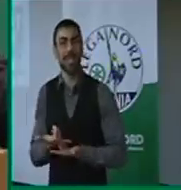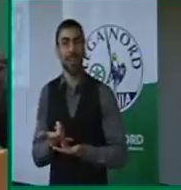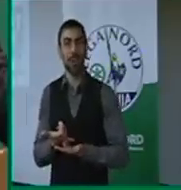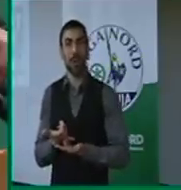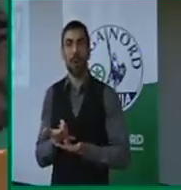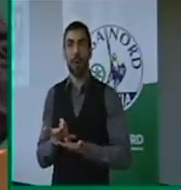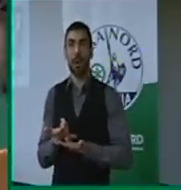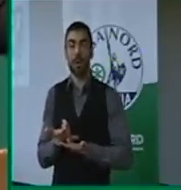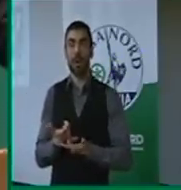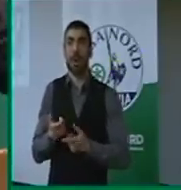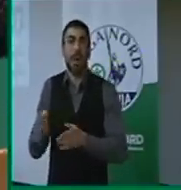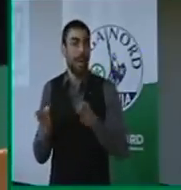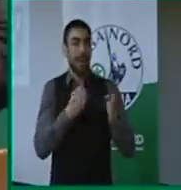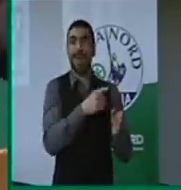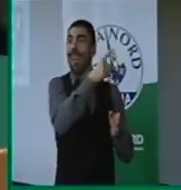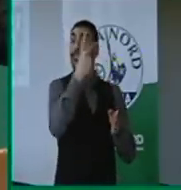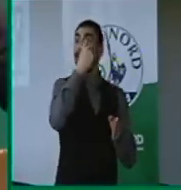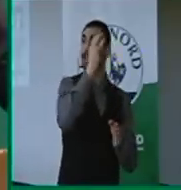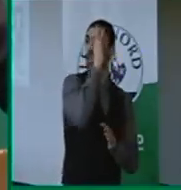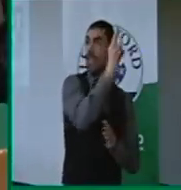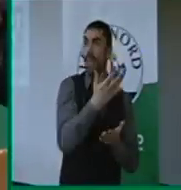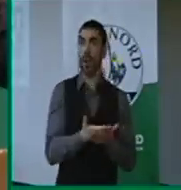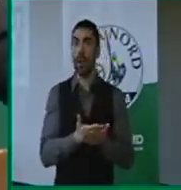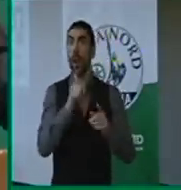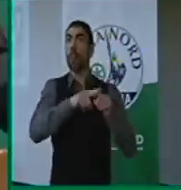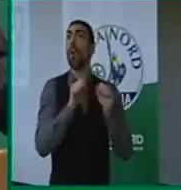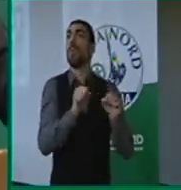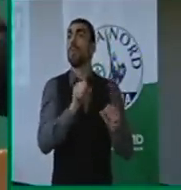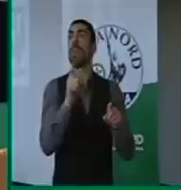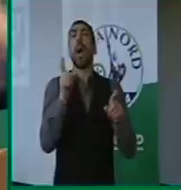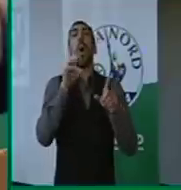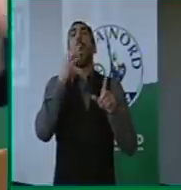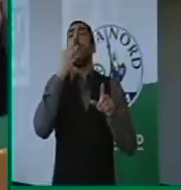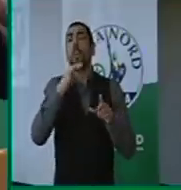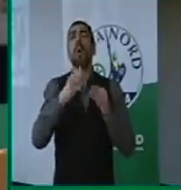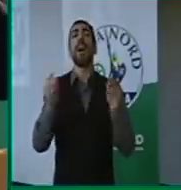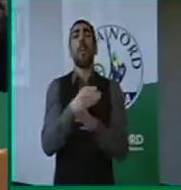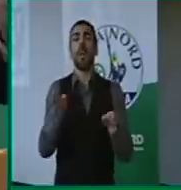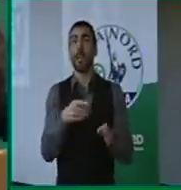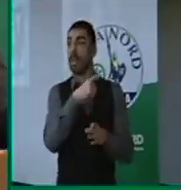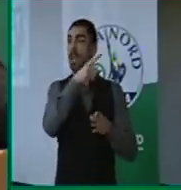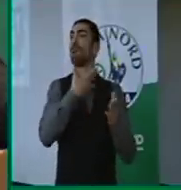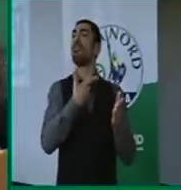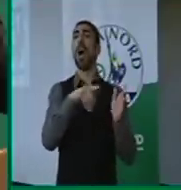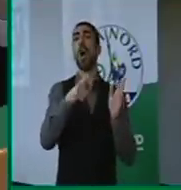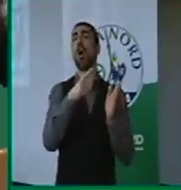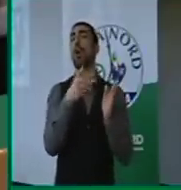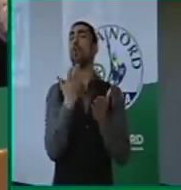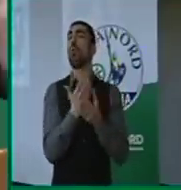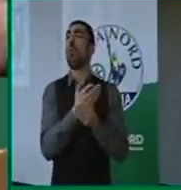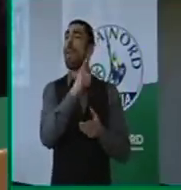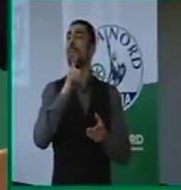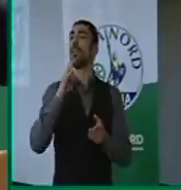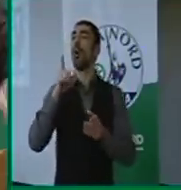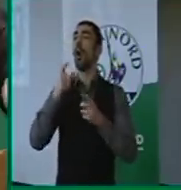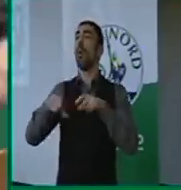a a praticare dall'altra parte tassi a zero e possibilità di fare tutto loro c'è stato un documento della bundesbank che